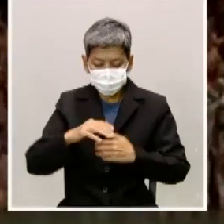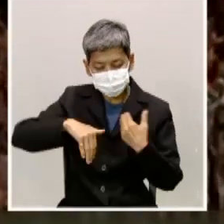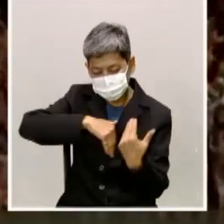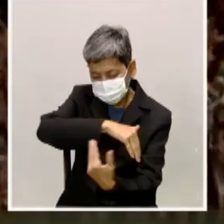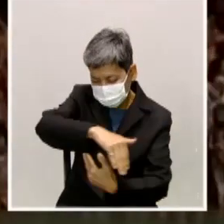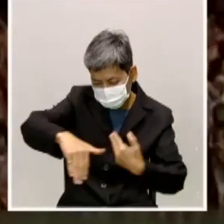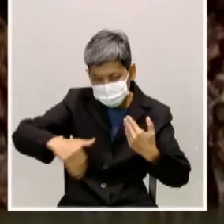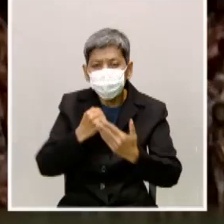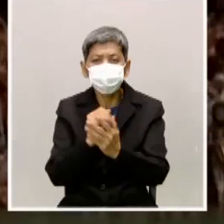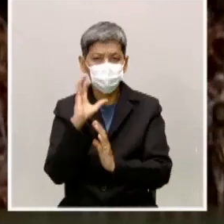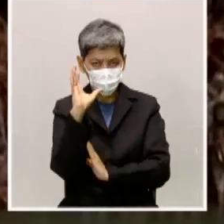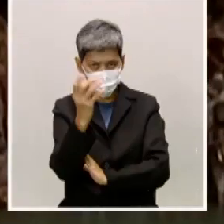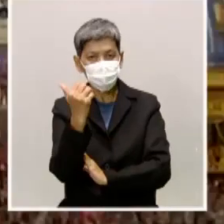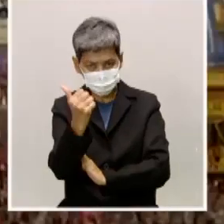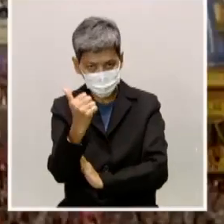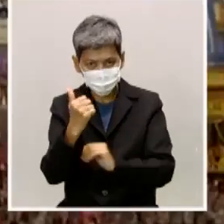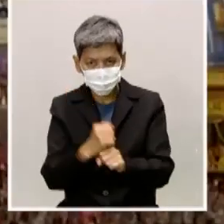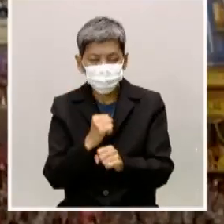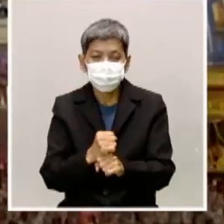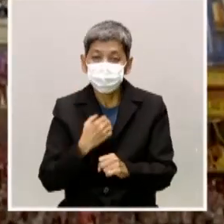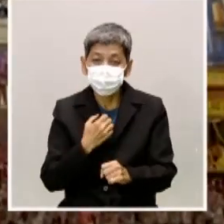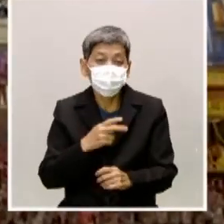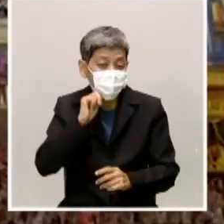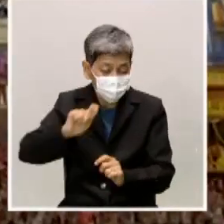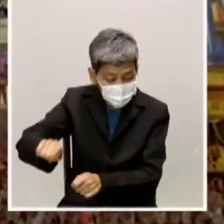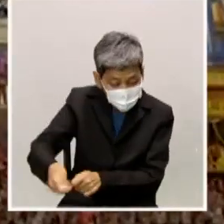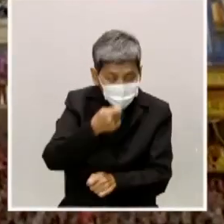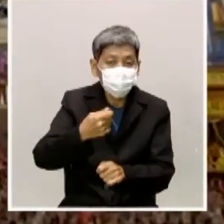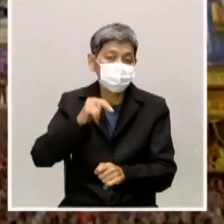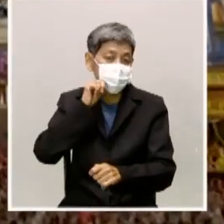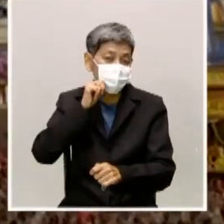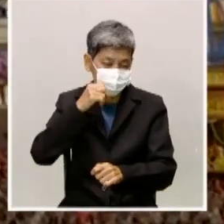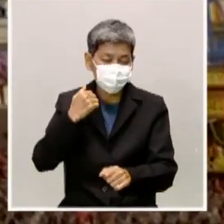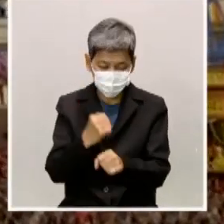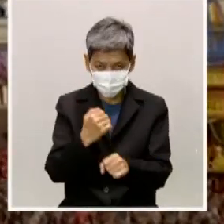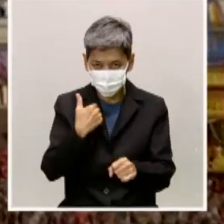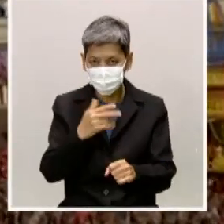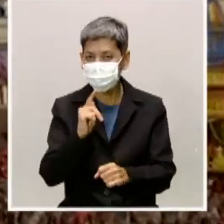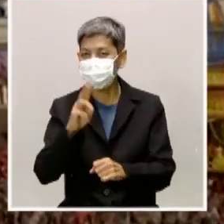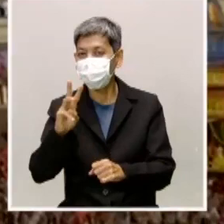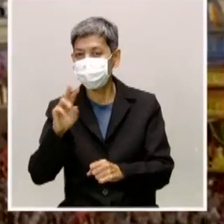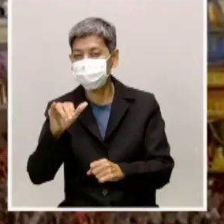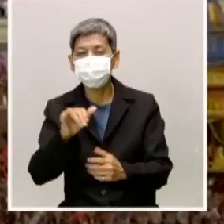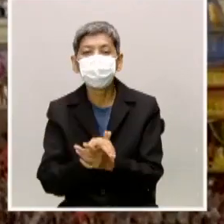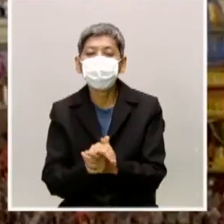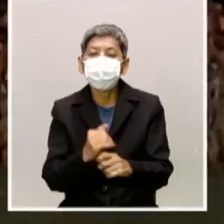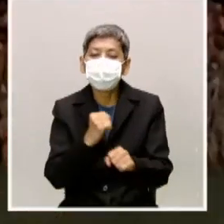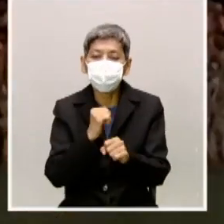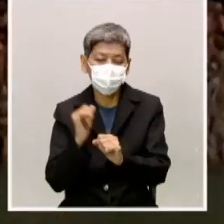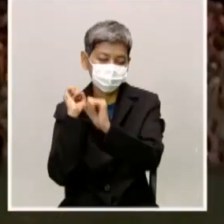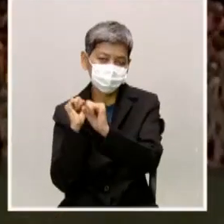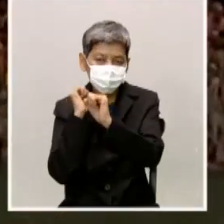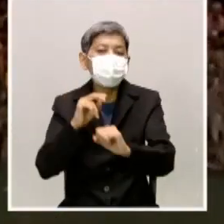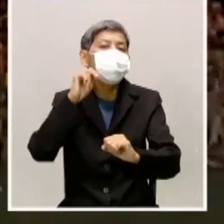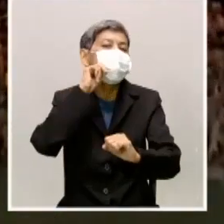เพื่อรักษาโลกมนุษย์เอาไว้ค่ะซึ่งไม้คานที่ใช้หาบน้ำเนี่ยเรียกว่ากันวาก็เลยเป็นที่มาของคำว่ากันวายาตราหรือการหาบน้ำแส